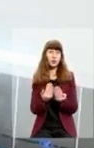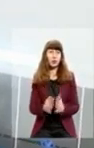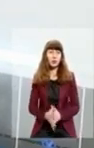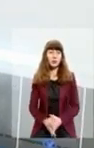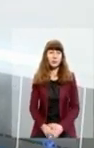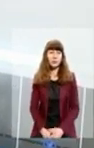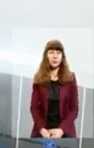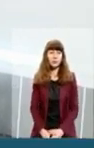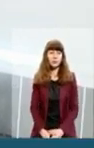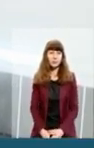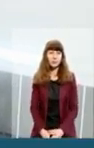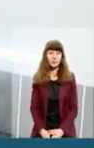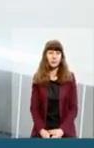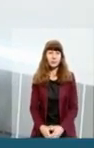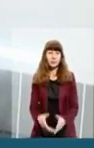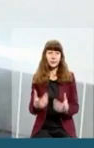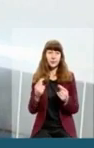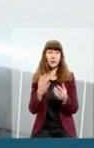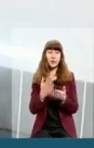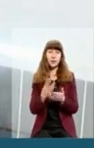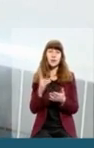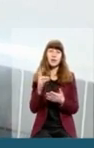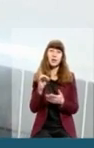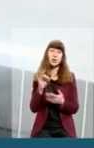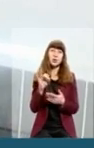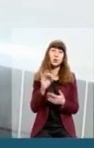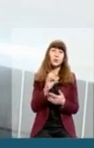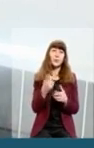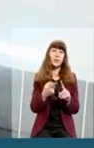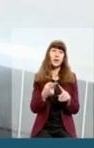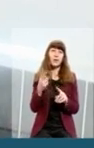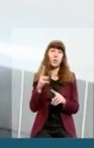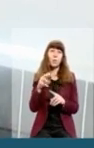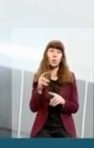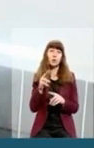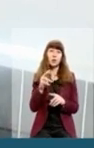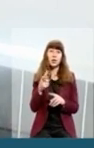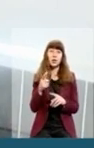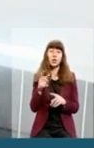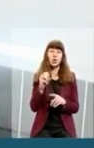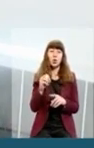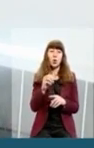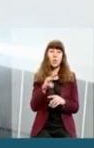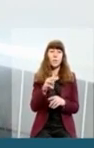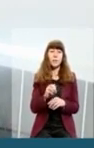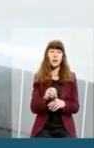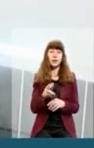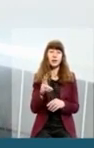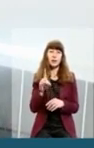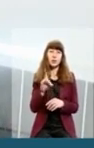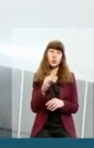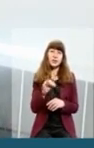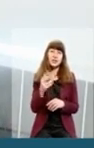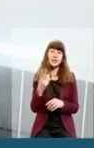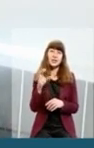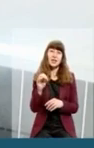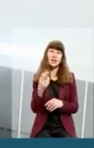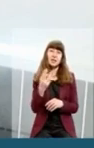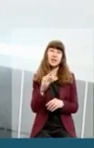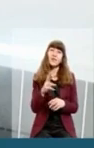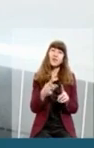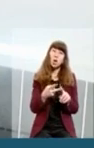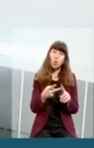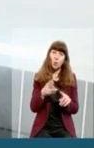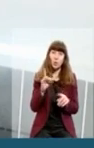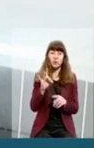огорожденных Где находится насосы первого подъема здесь как я раньше отметил насосы второго подъема откуда